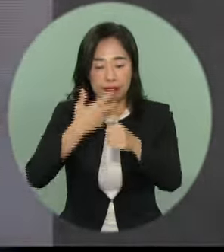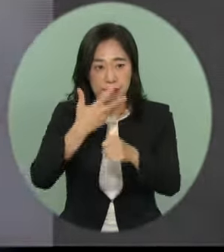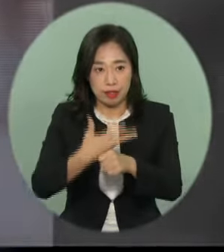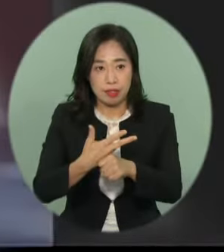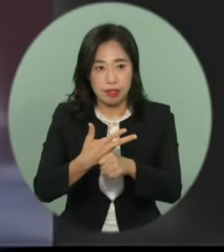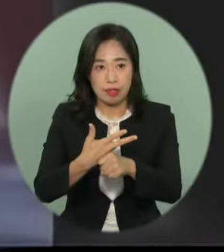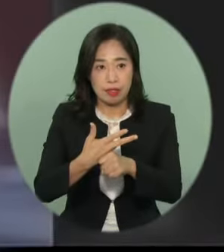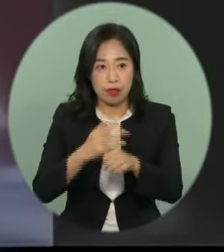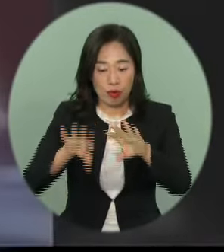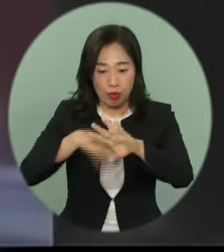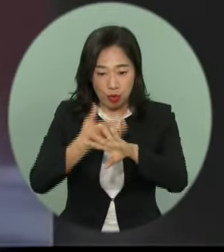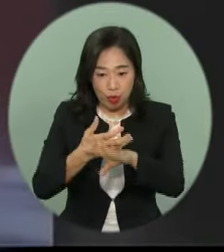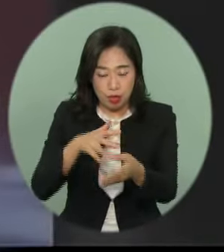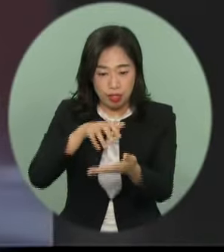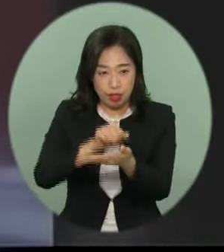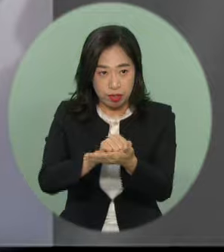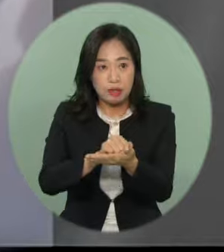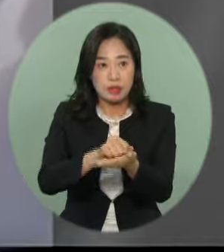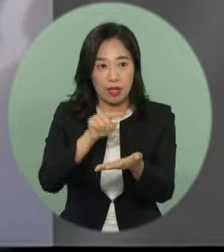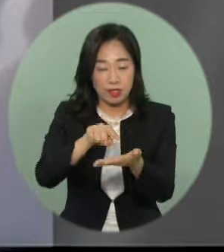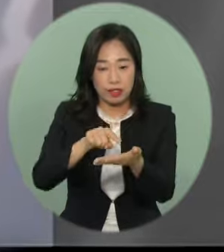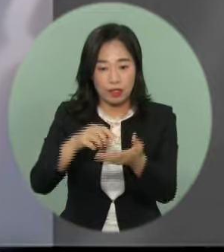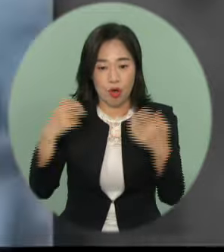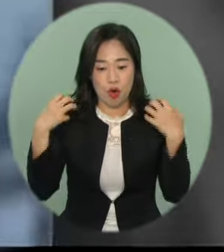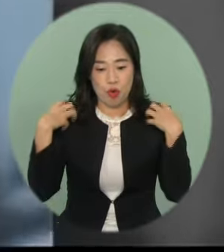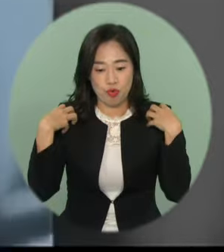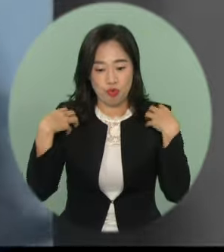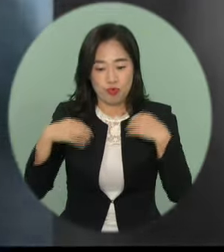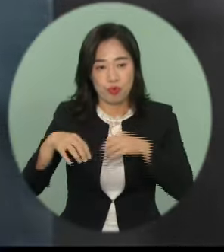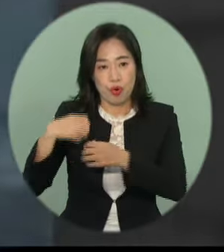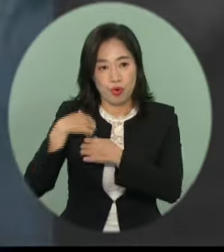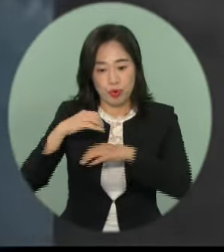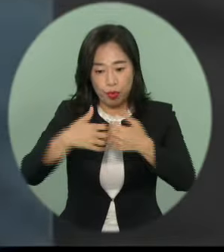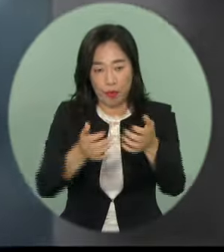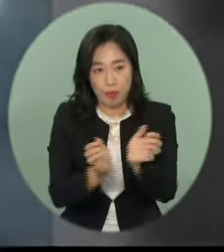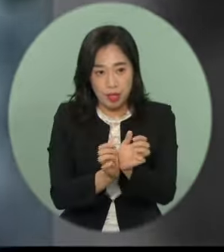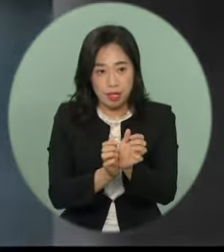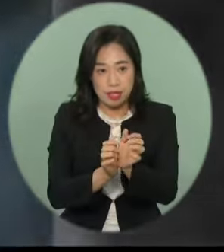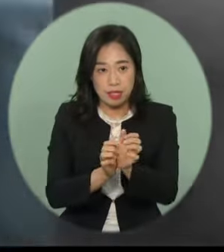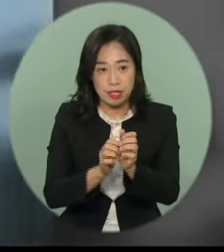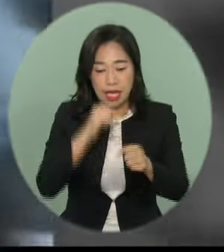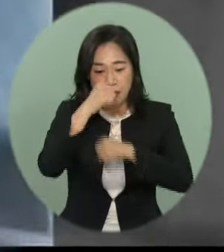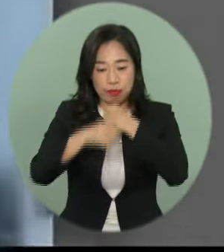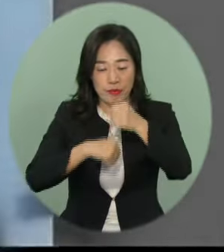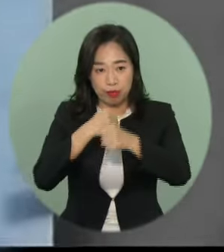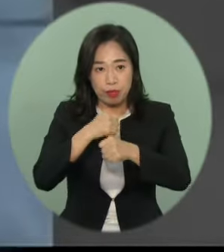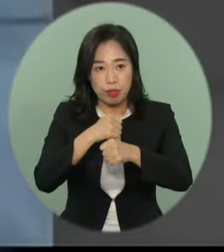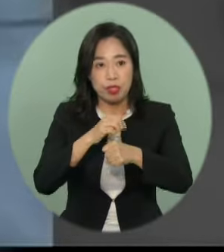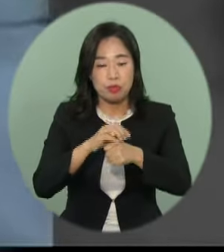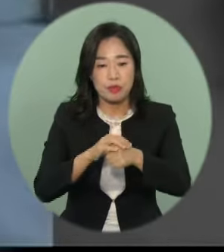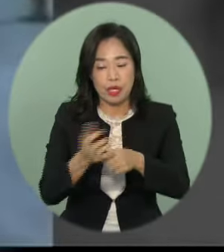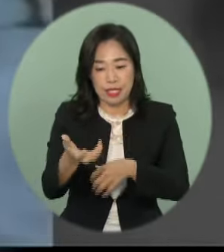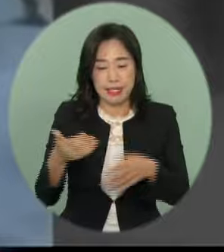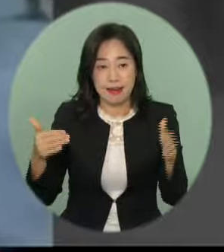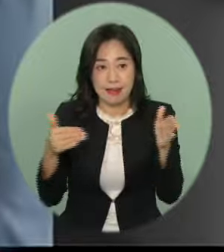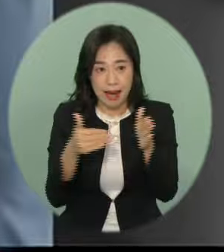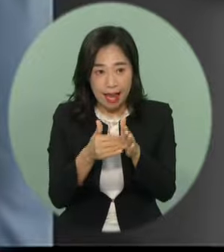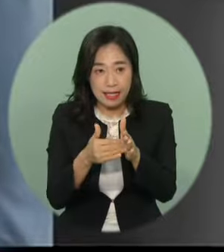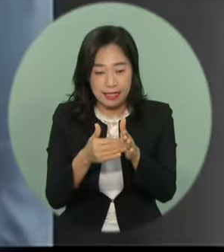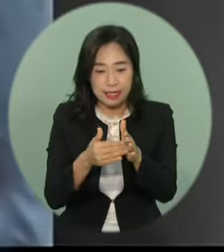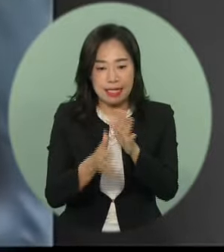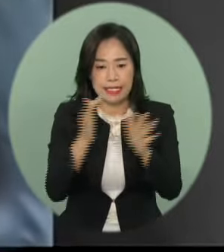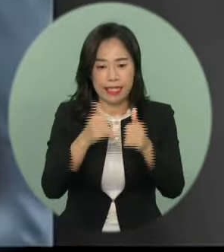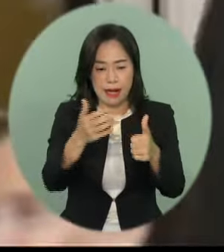쿠데타로 집권한 아르헨티나 군사정권이 1983년 민주화 전까지 독재정권에 저항하는 시민들을 납치해